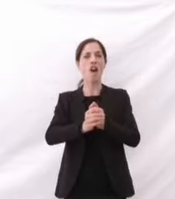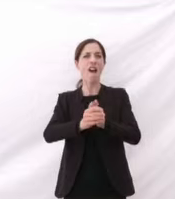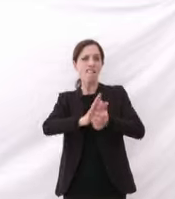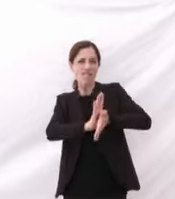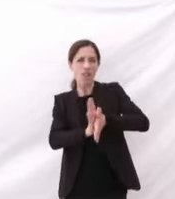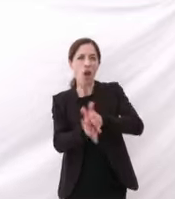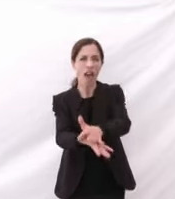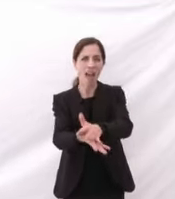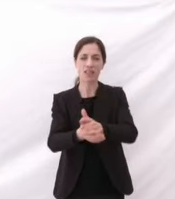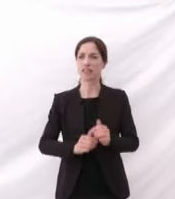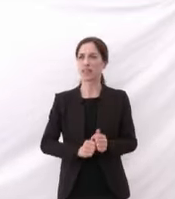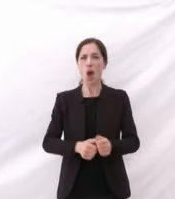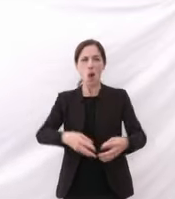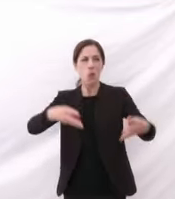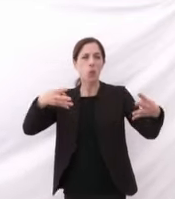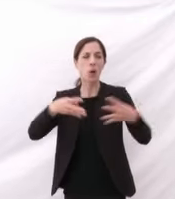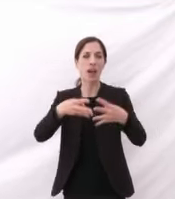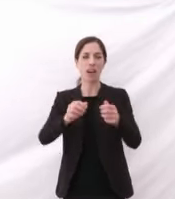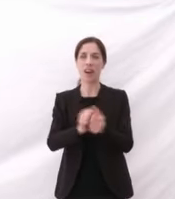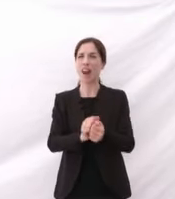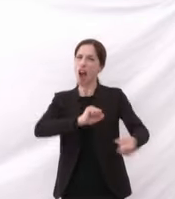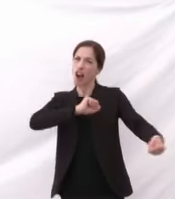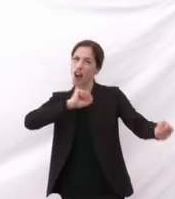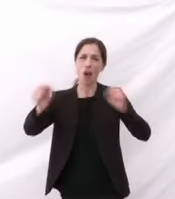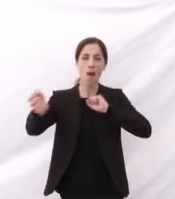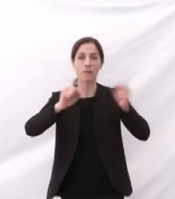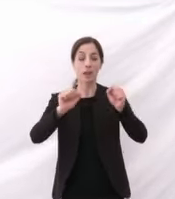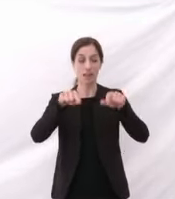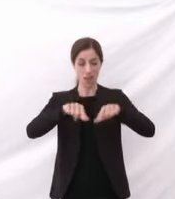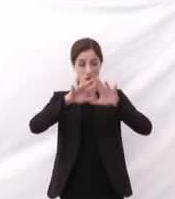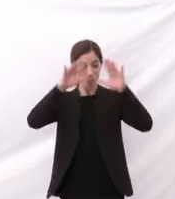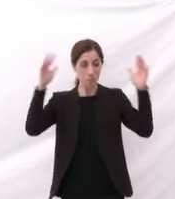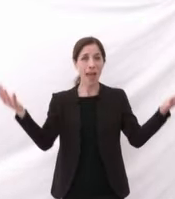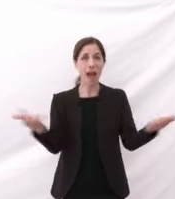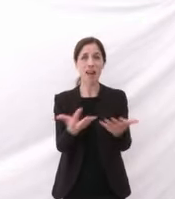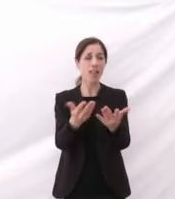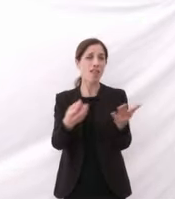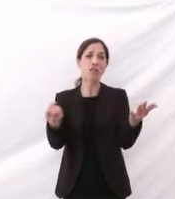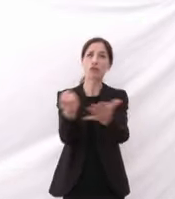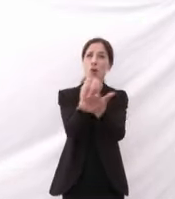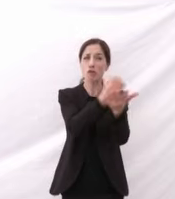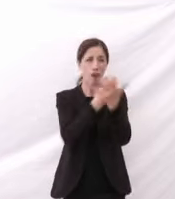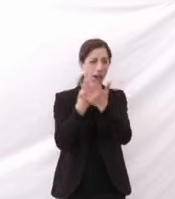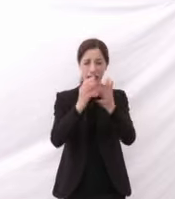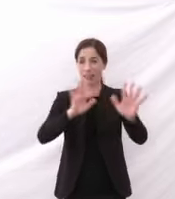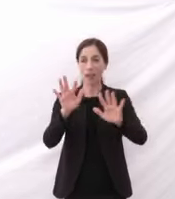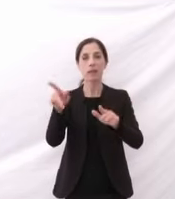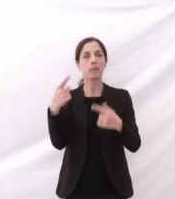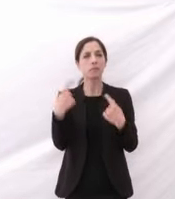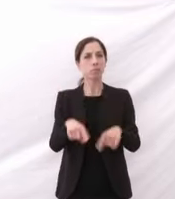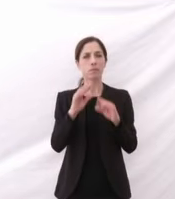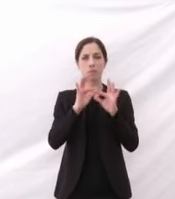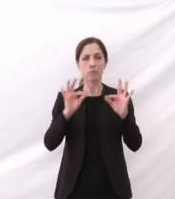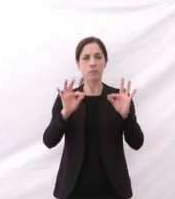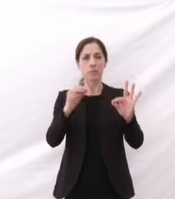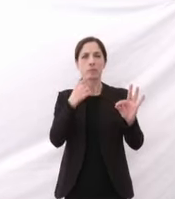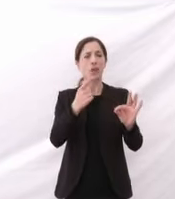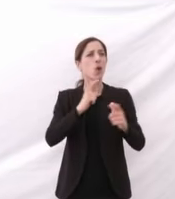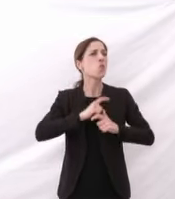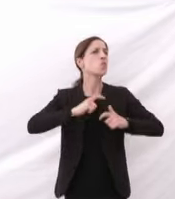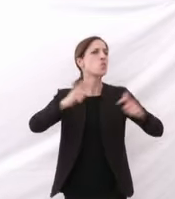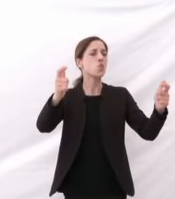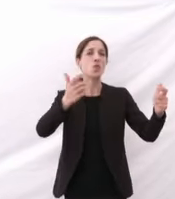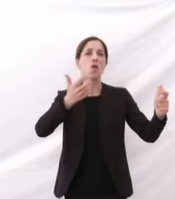sta succedendo sulla faccia del pianeta. Un urlo di una ragazza giovane che poi ha scritto una lettera per spiegare